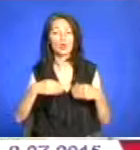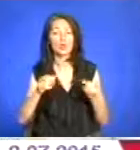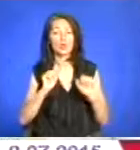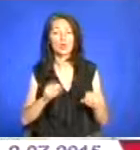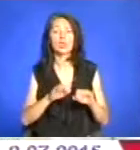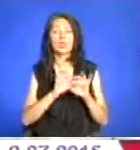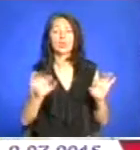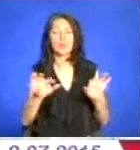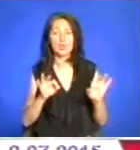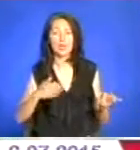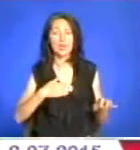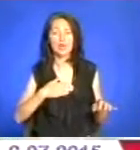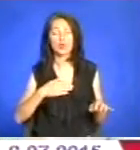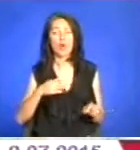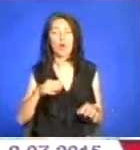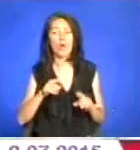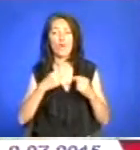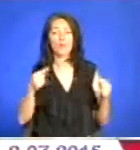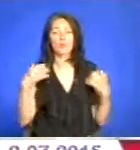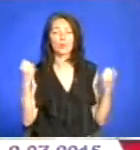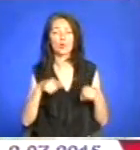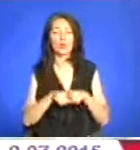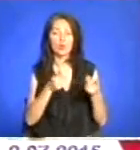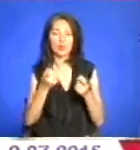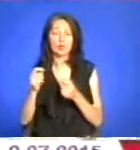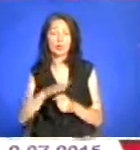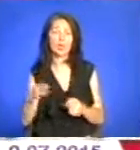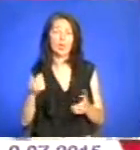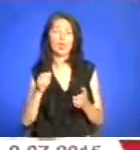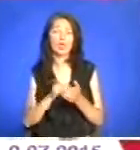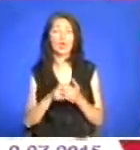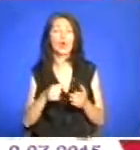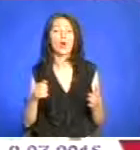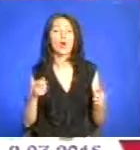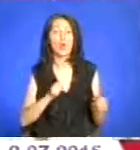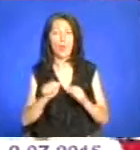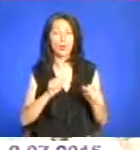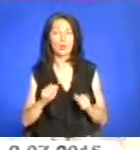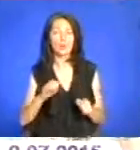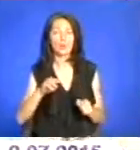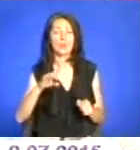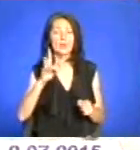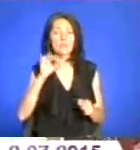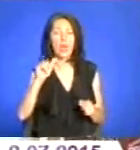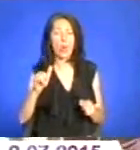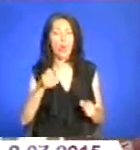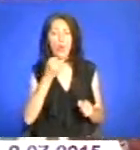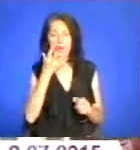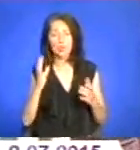популяризації нашого виду спорту, а також залучення дітей до занять боксу. От нео хороші спортивні здобутки з різних видів спорту.